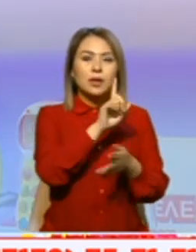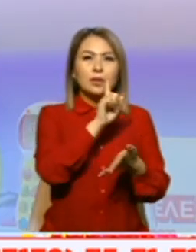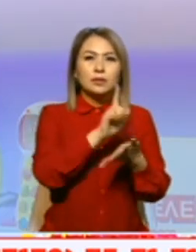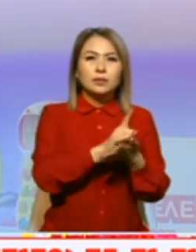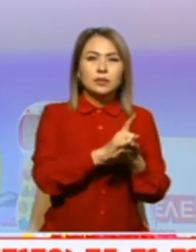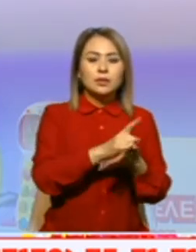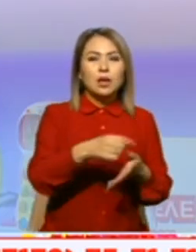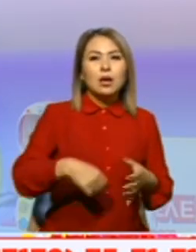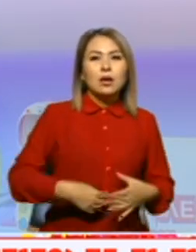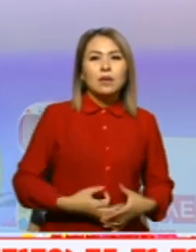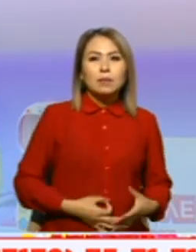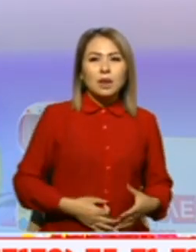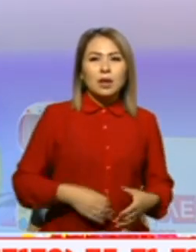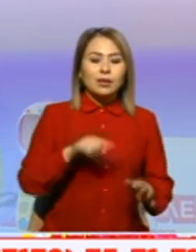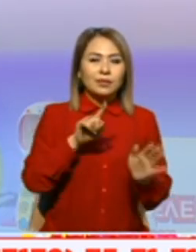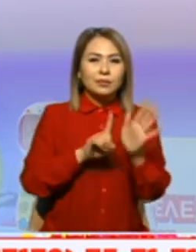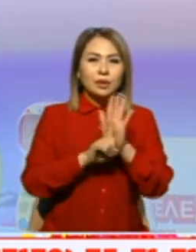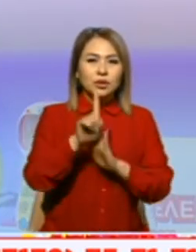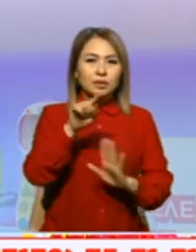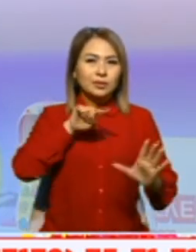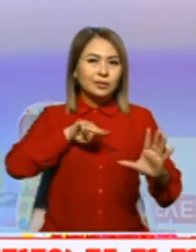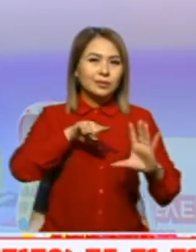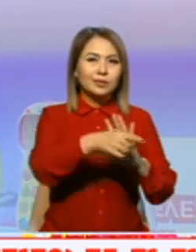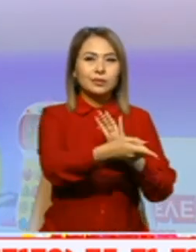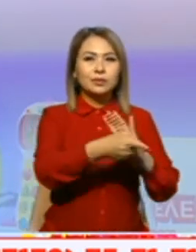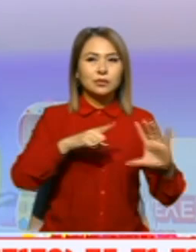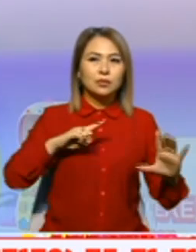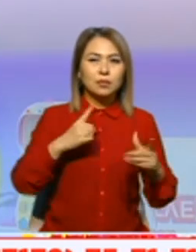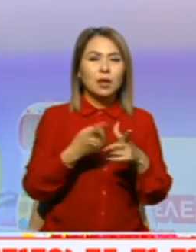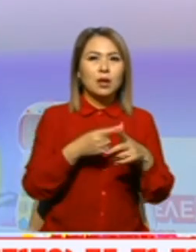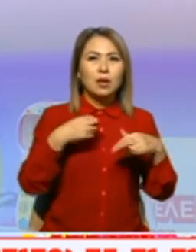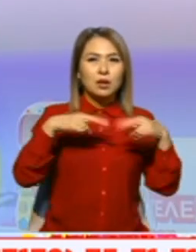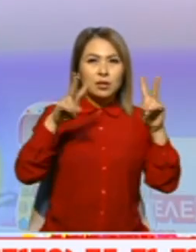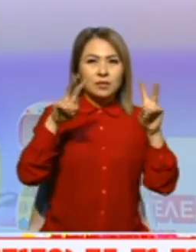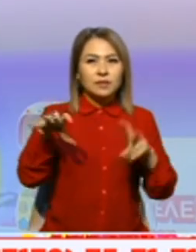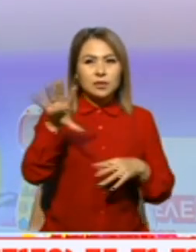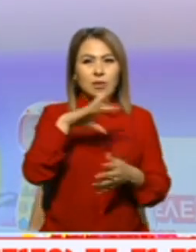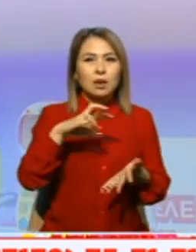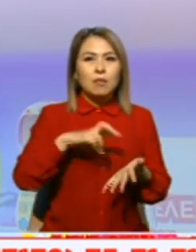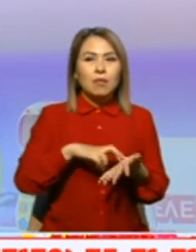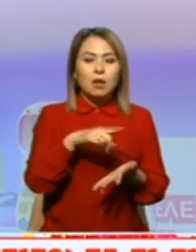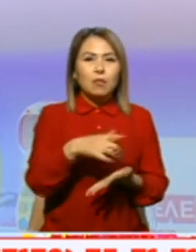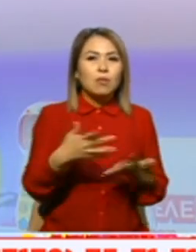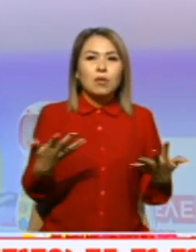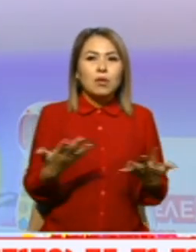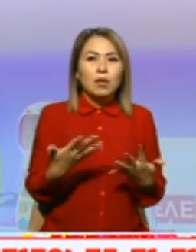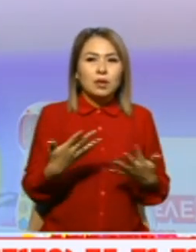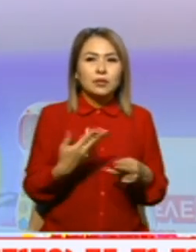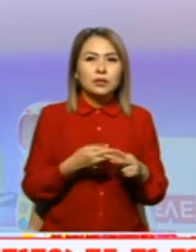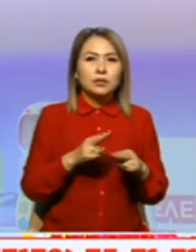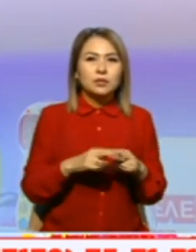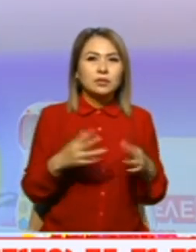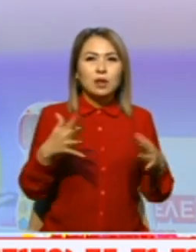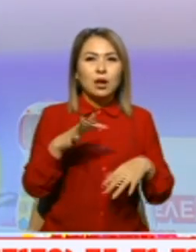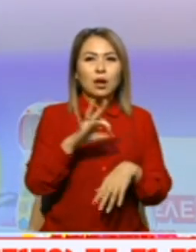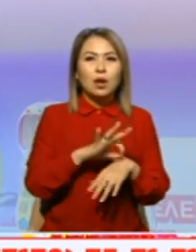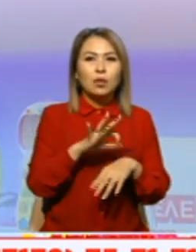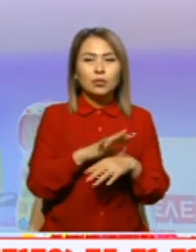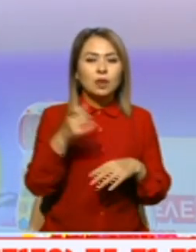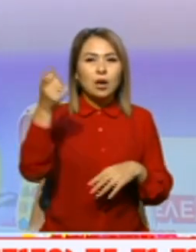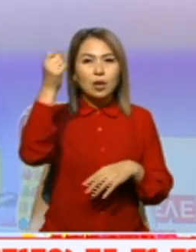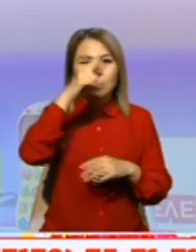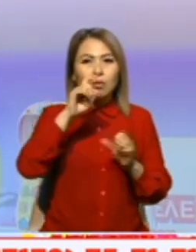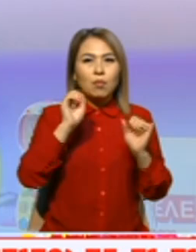кіндіктен инені ғада бір тексерісті жасайтын әдіс бар деп, содан барлығы қашады. Бұл қандай әдіс, және ол қандай ауруды